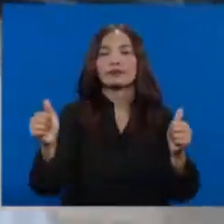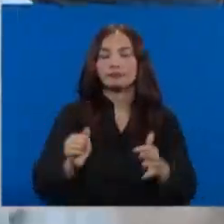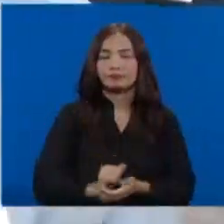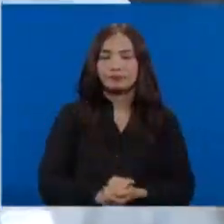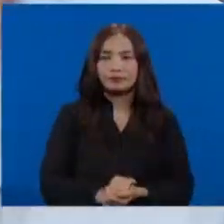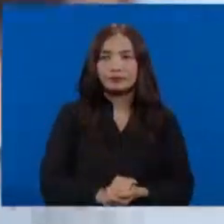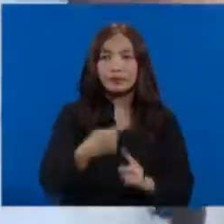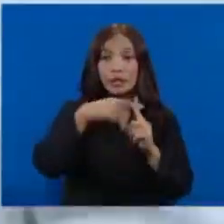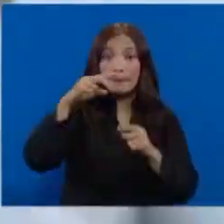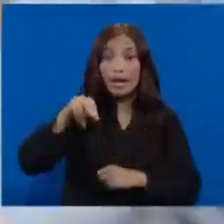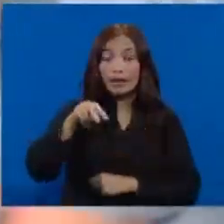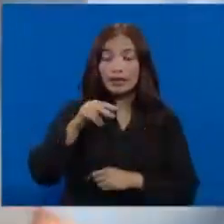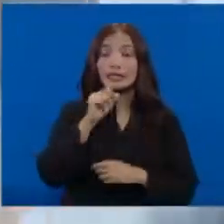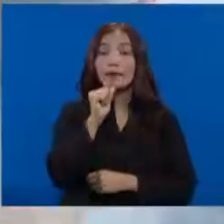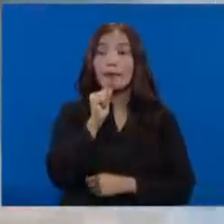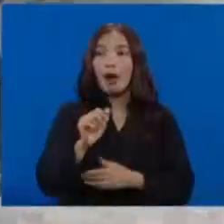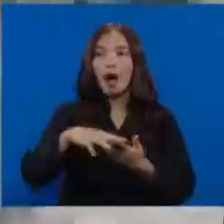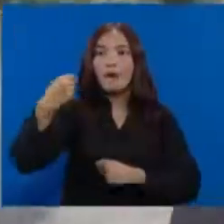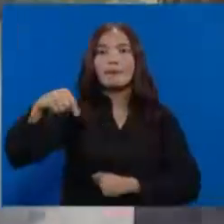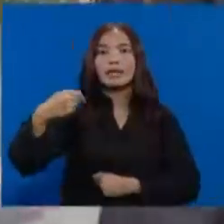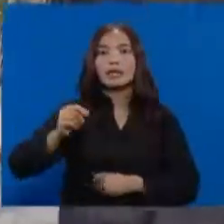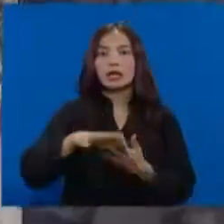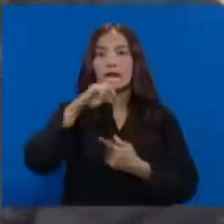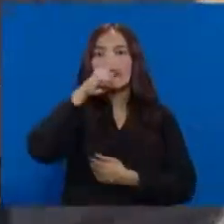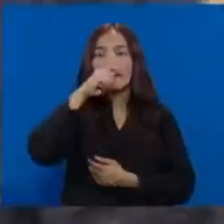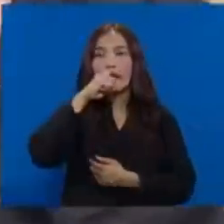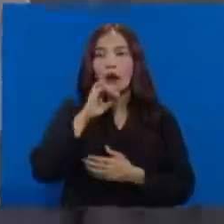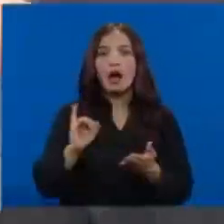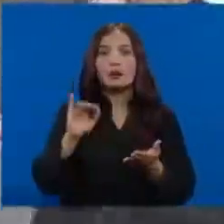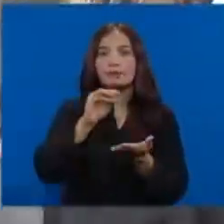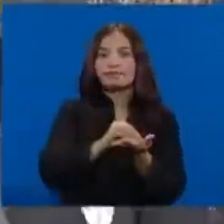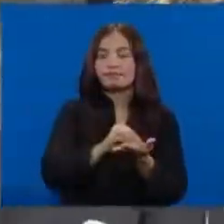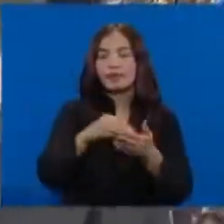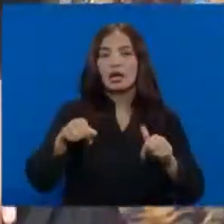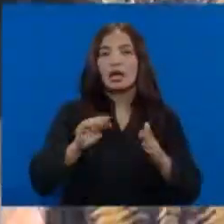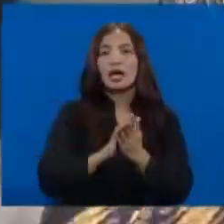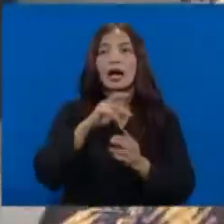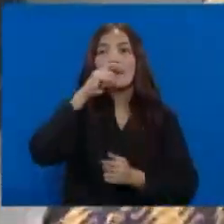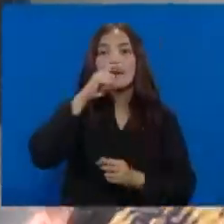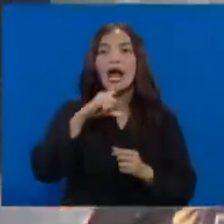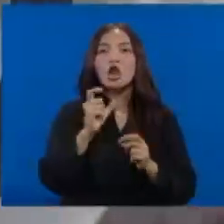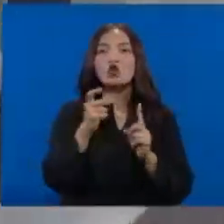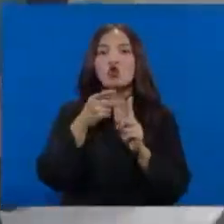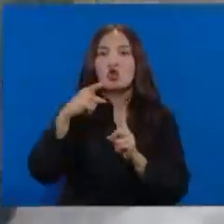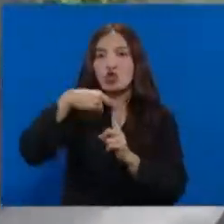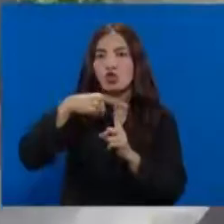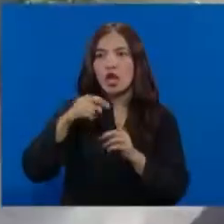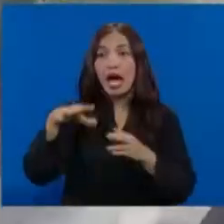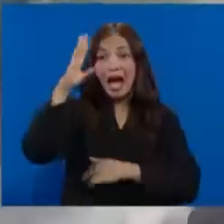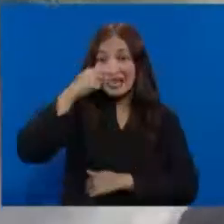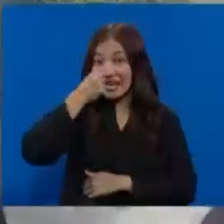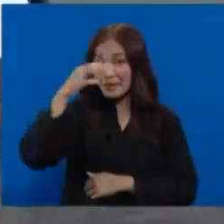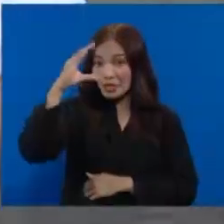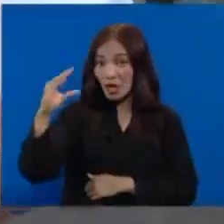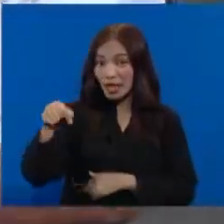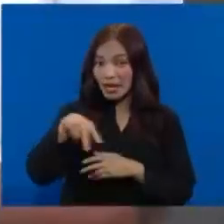Selain Panglima TNI, Menteri Koordinator Bidang Maritim dan Investasi Luhur Binsar Panjaitan, kami sore juga memeriksa kesiapan